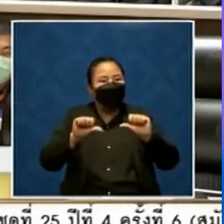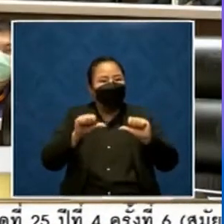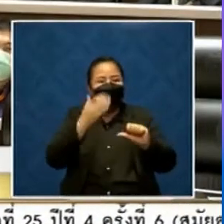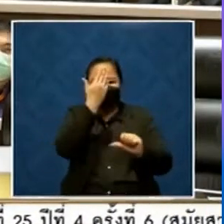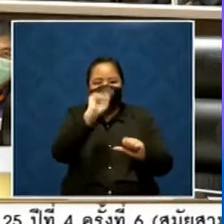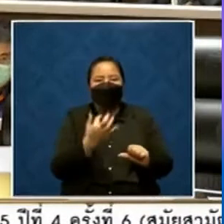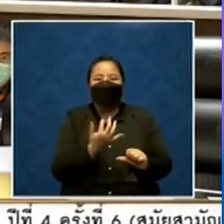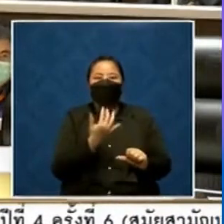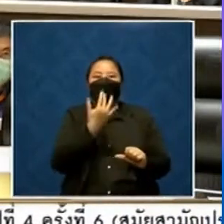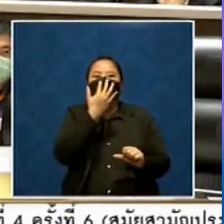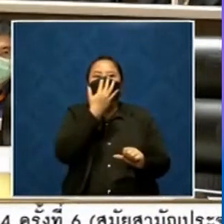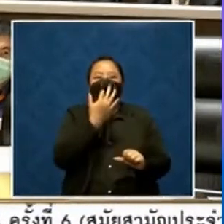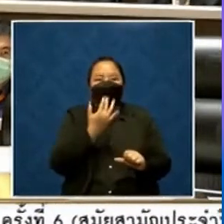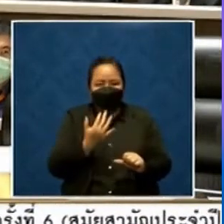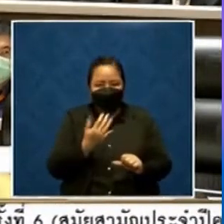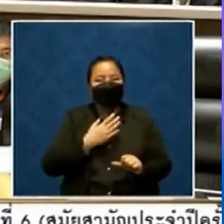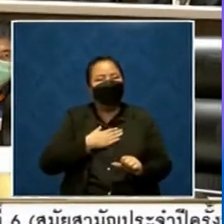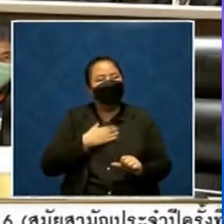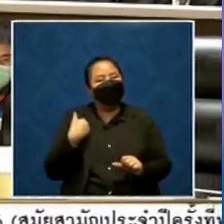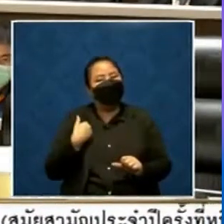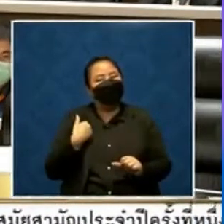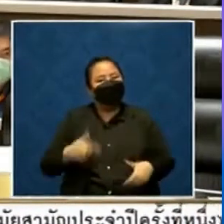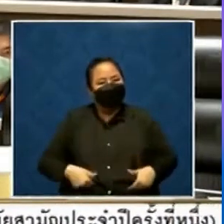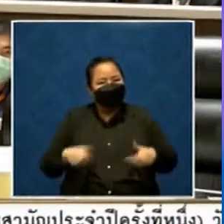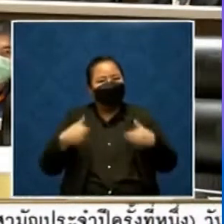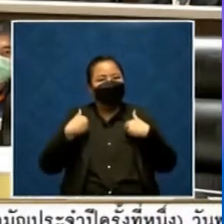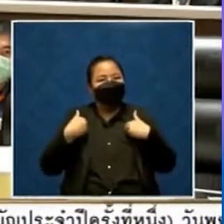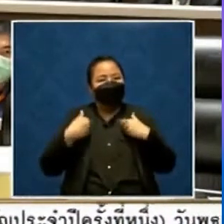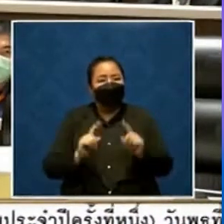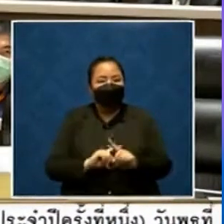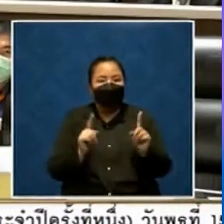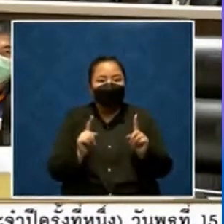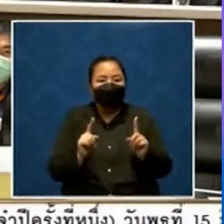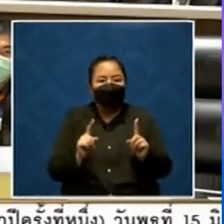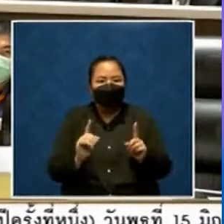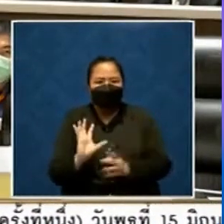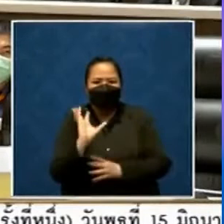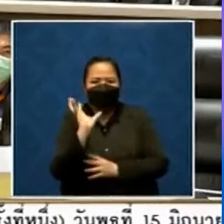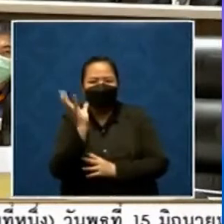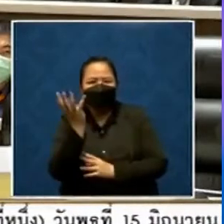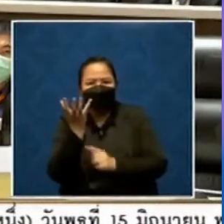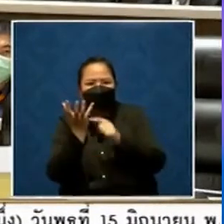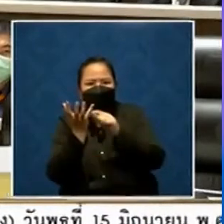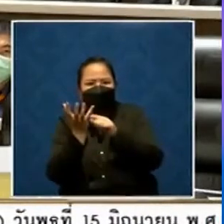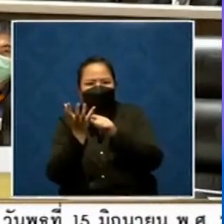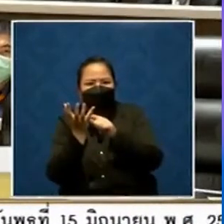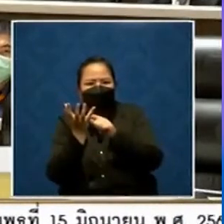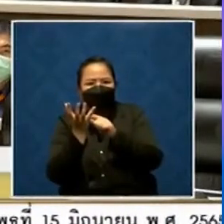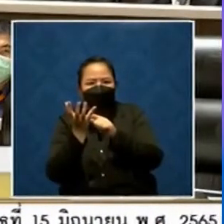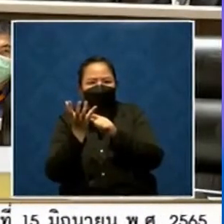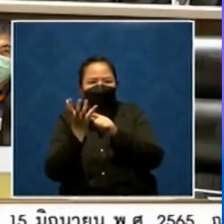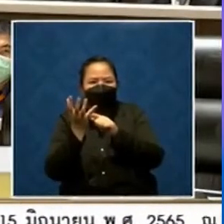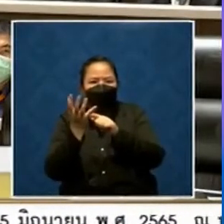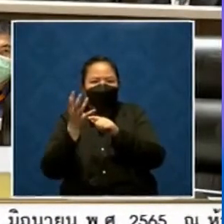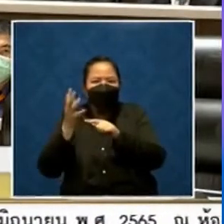าคนที่จะเอากฎหมายนี้ไปใช้เขาใช้ด้วยหัวใจเพราะฉะนั้นถ้าเรามาคุยกันเรื่องการเมืองเนี่ยครูคิดว่